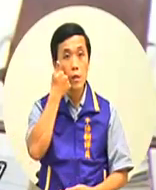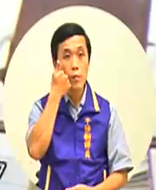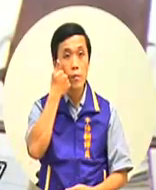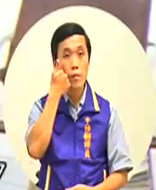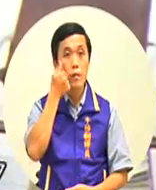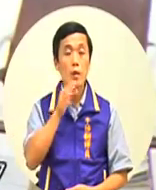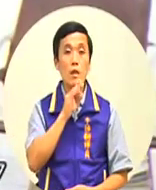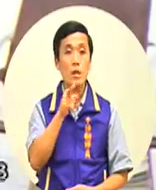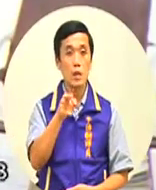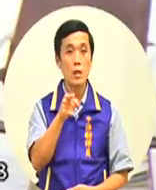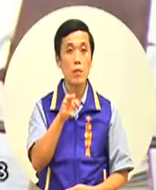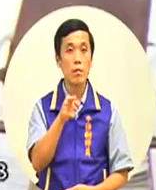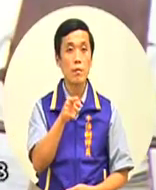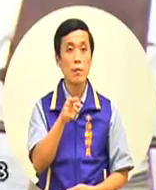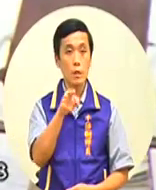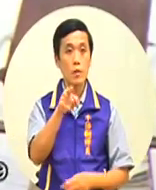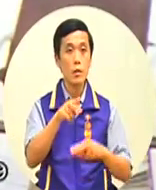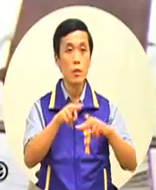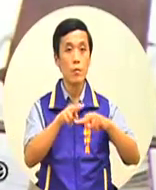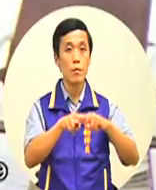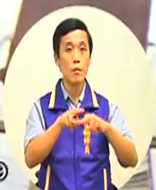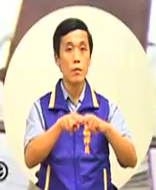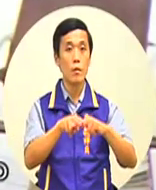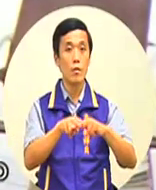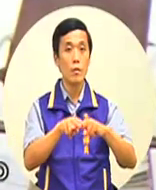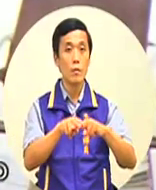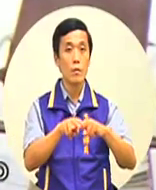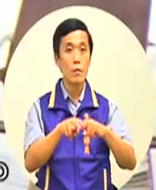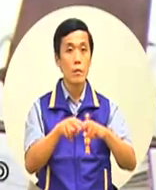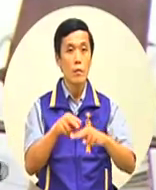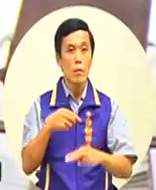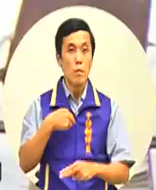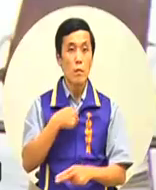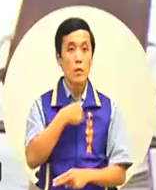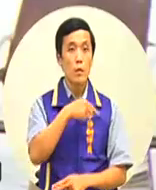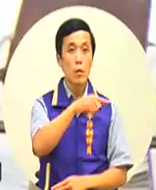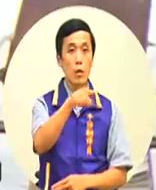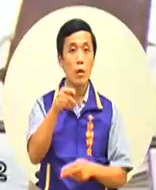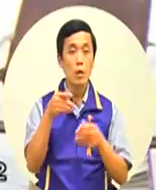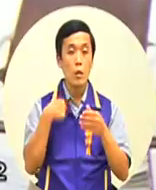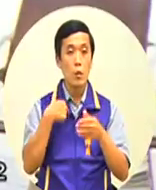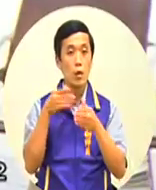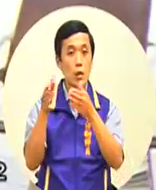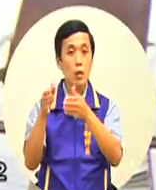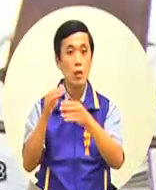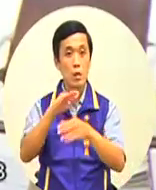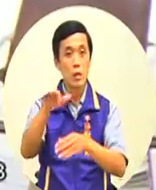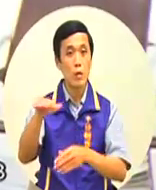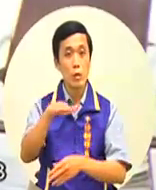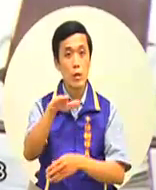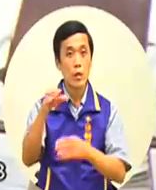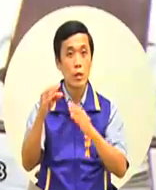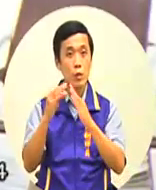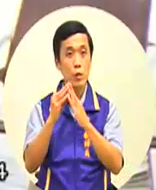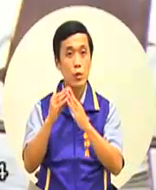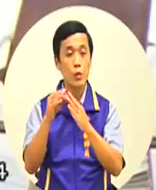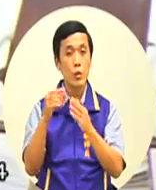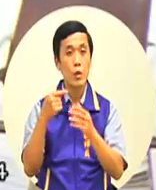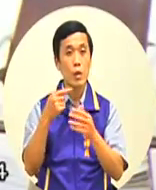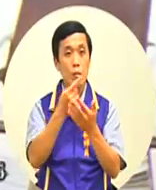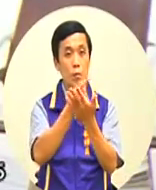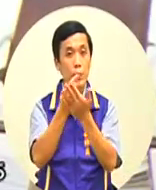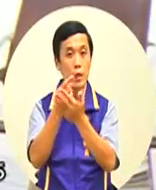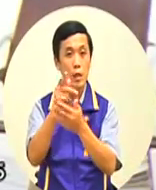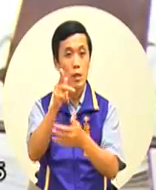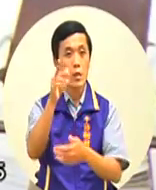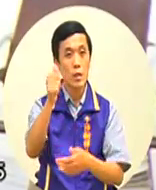哦，是您啊，哈，好，您请坐哈，因为我跟你们社会局吼，我差不多。各科系的科长我都有熟悉